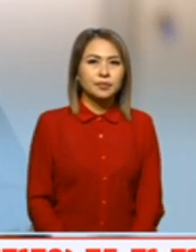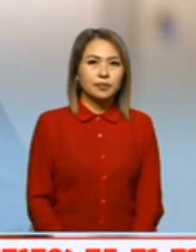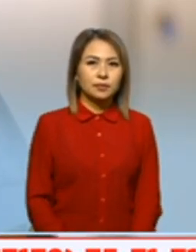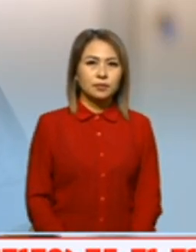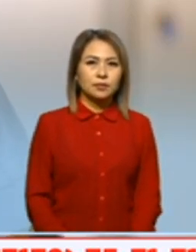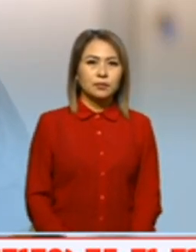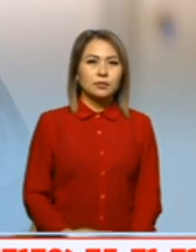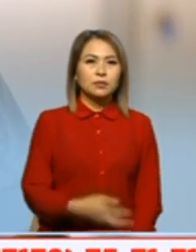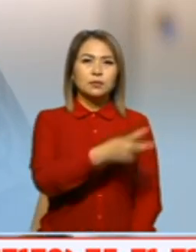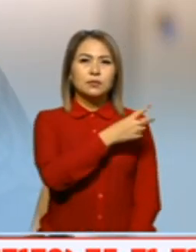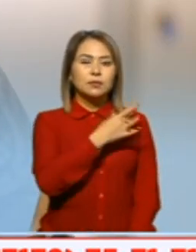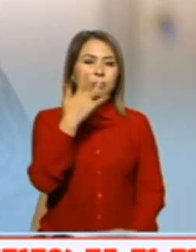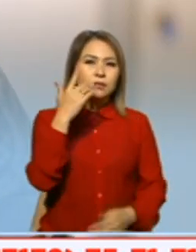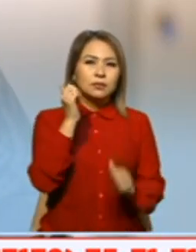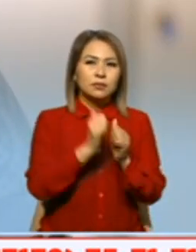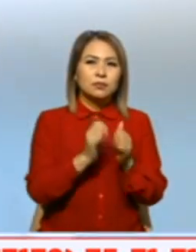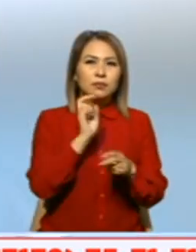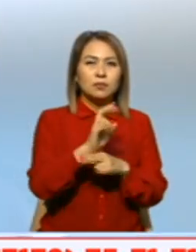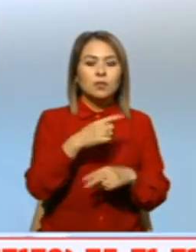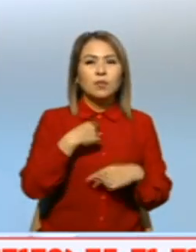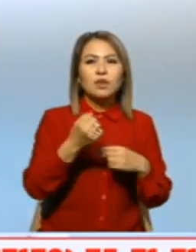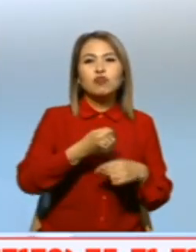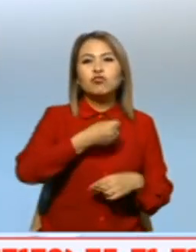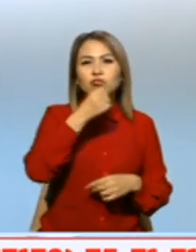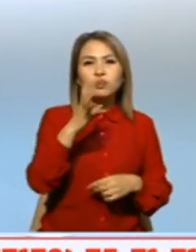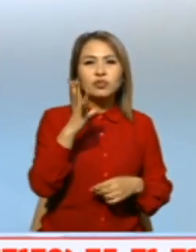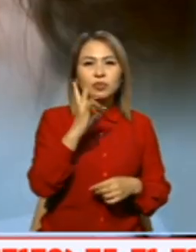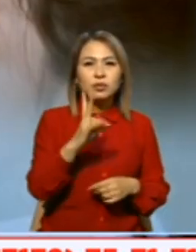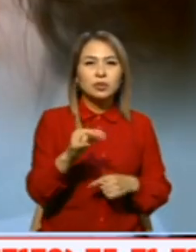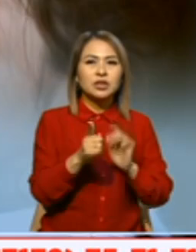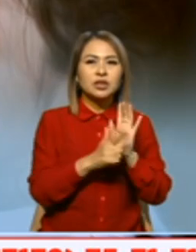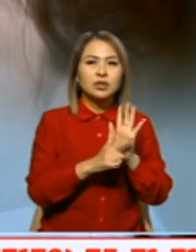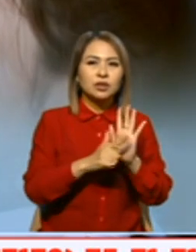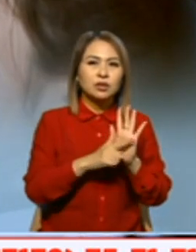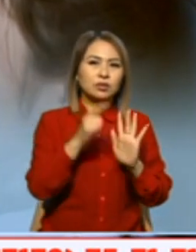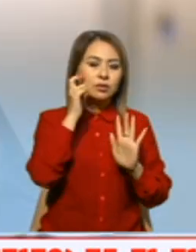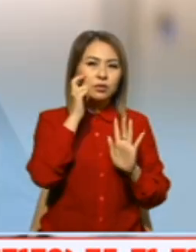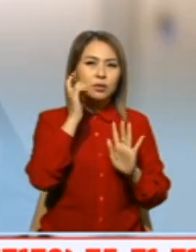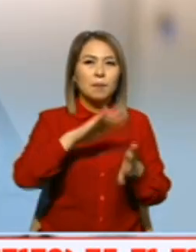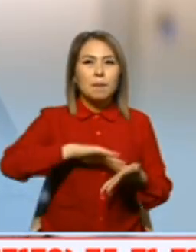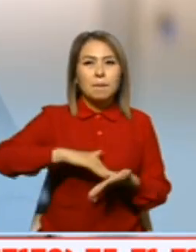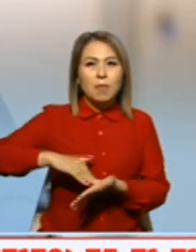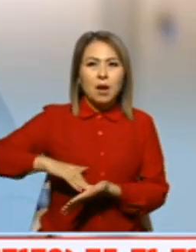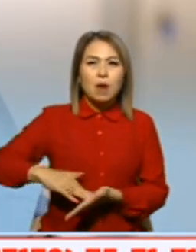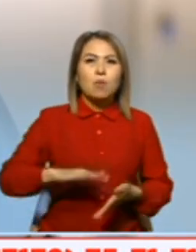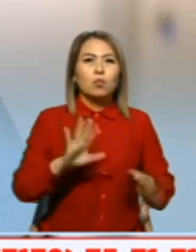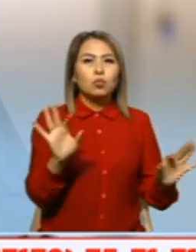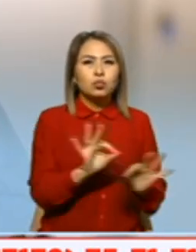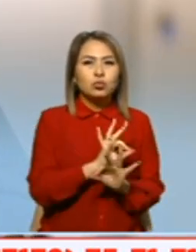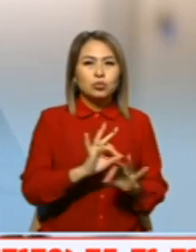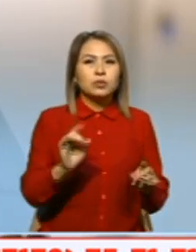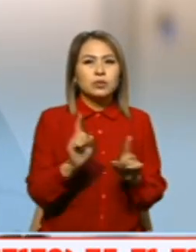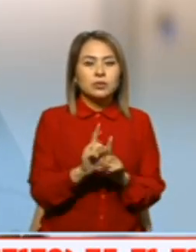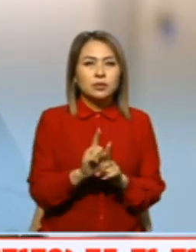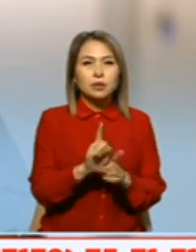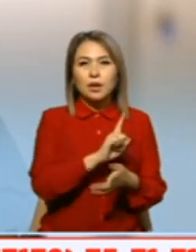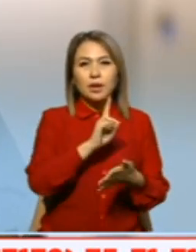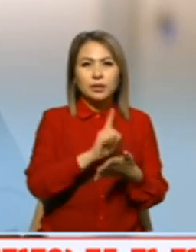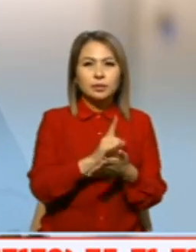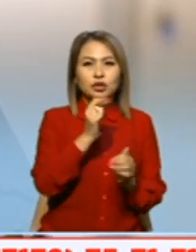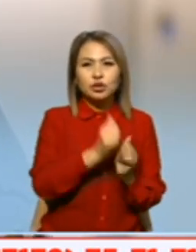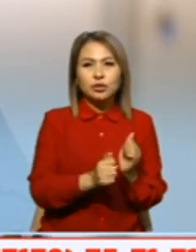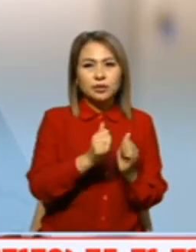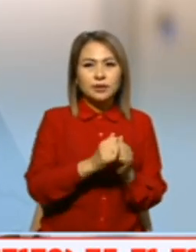келіп тұрамыз. Үлкен немерем 7 жаста, балетке барады, музыкаға барады. Онда